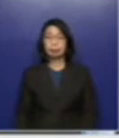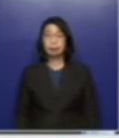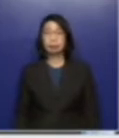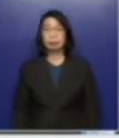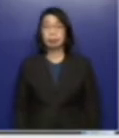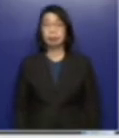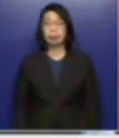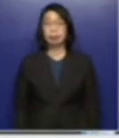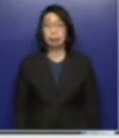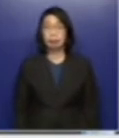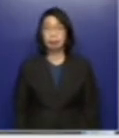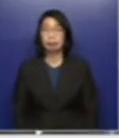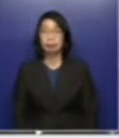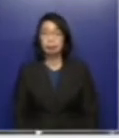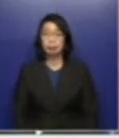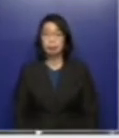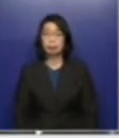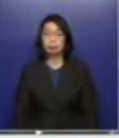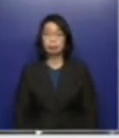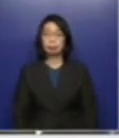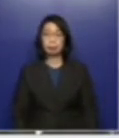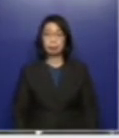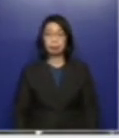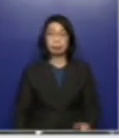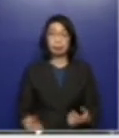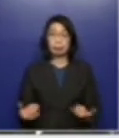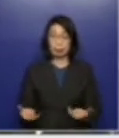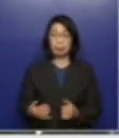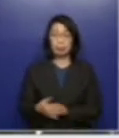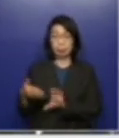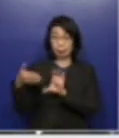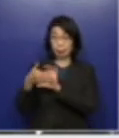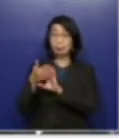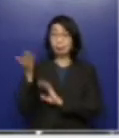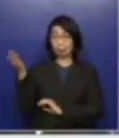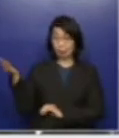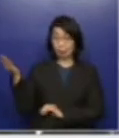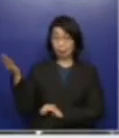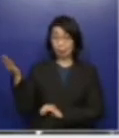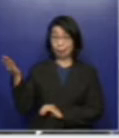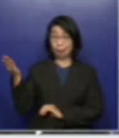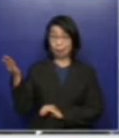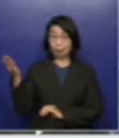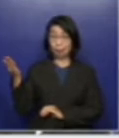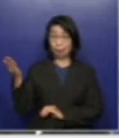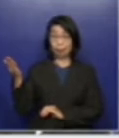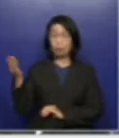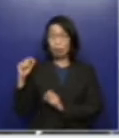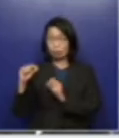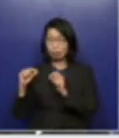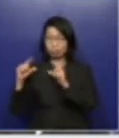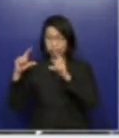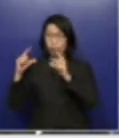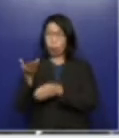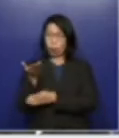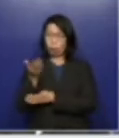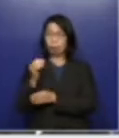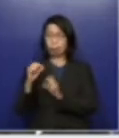น่าจะมีการขัดข้องทางการสื่อสารตรงนี้ครับท่านประธานครับข้อ3ขยายตัวใหญ่นิดนึงครับข้อ3